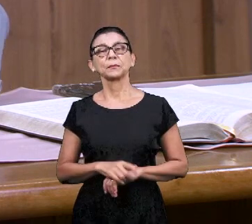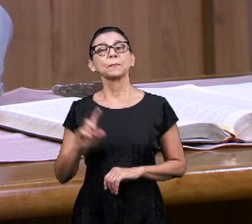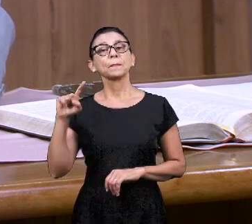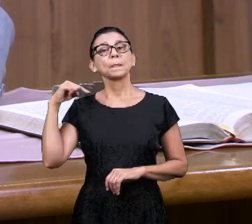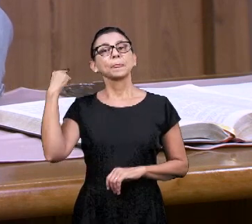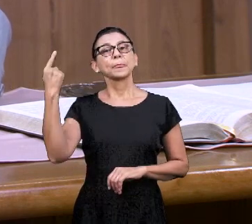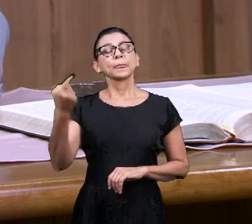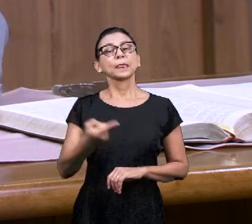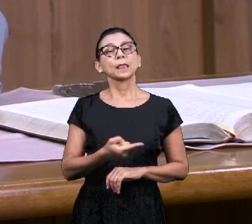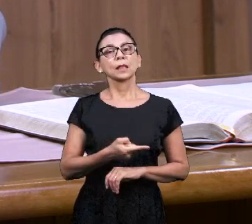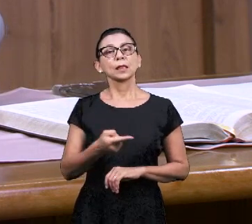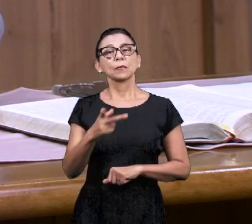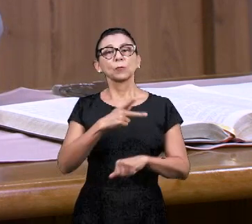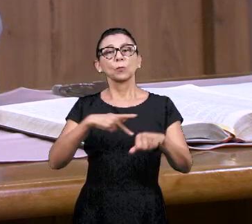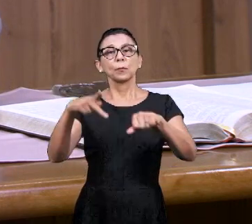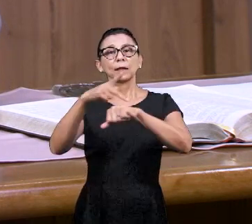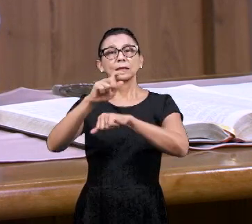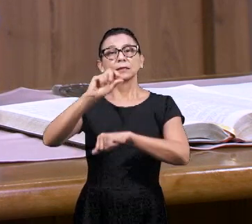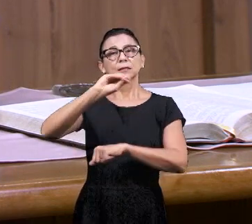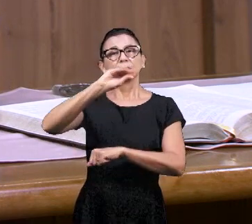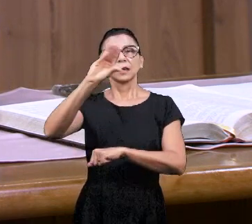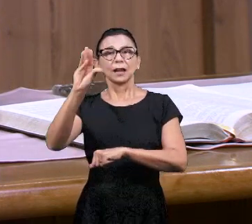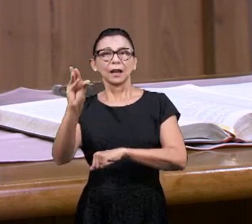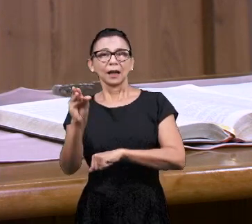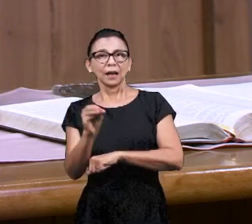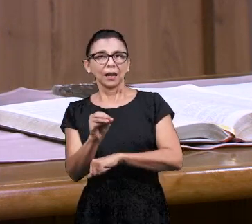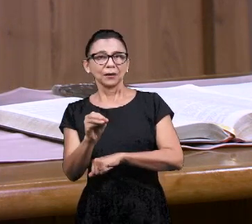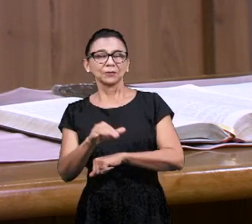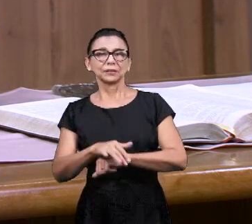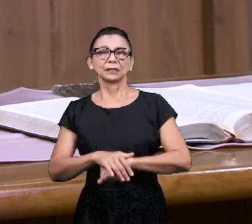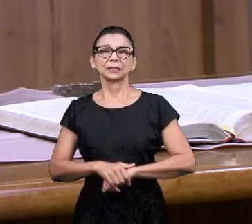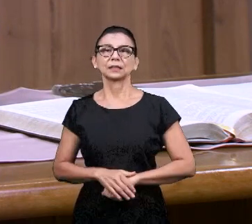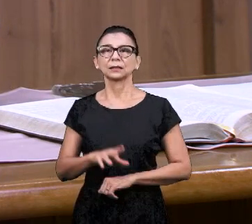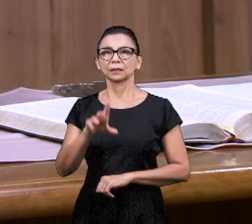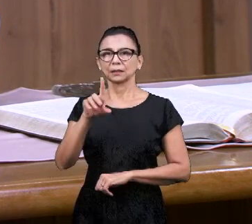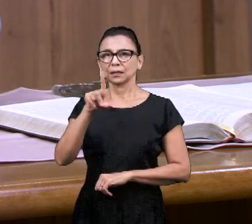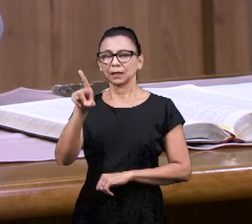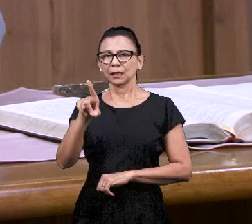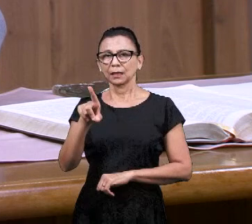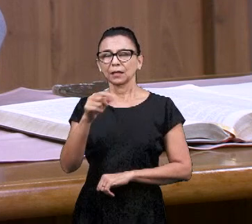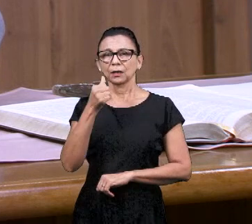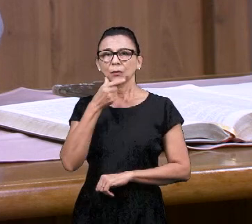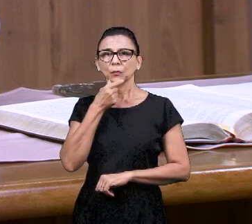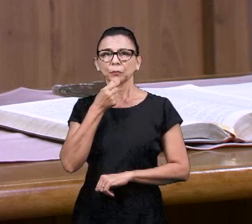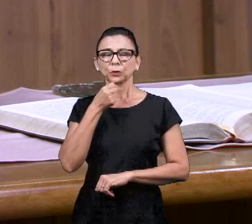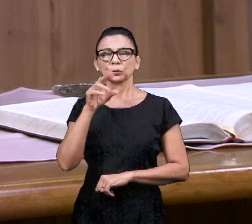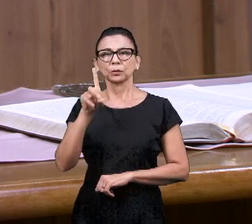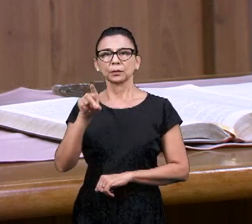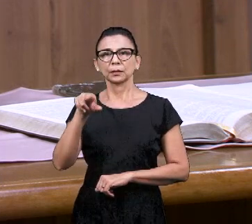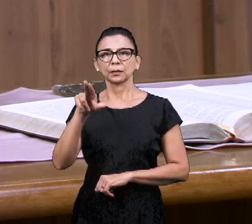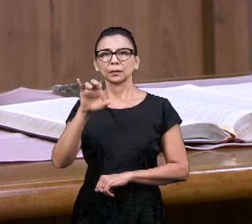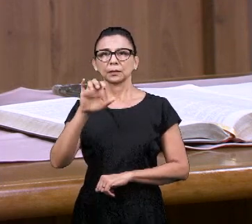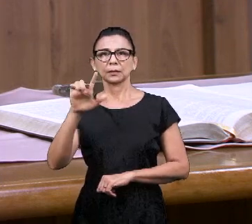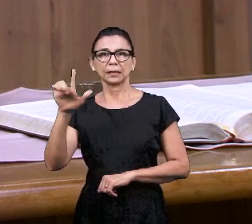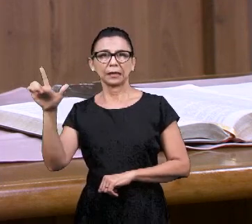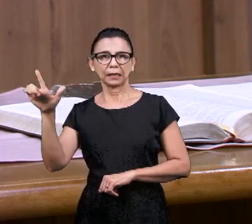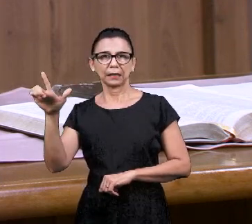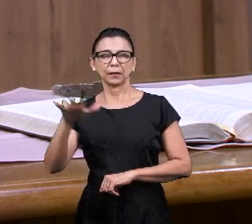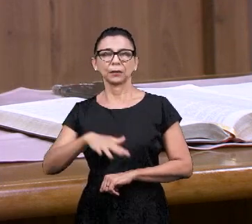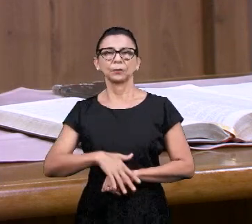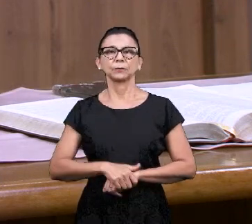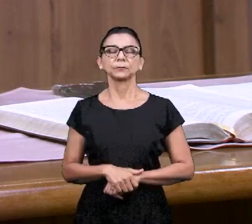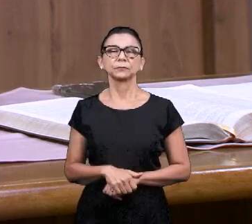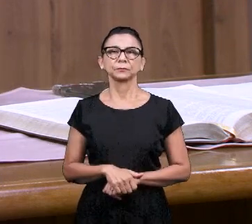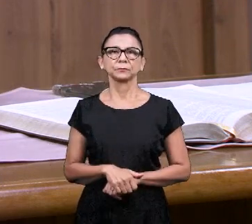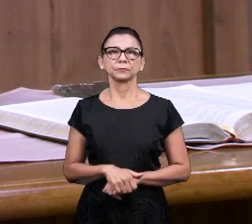nous passons en Afrique, au Mozambique, où Daniel Teixeira, de la classe d'intermédiaire de notre église, dans la capitale de Mozambique,